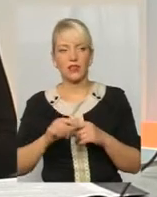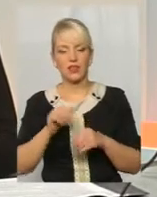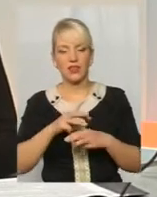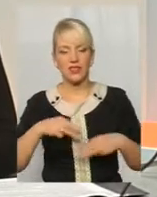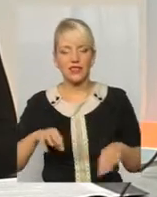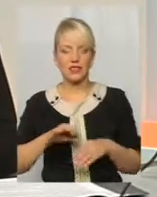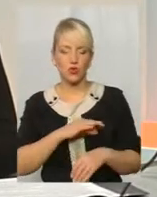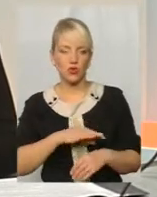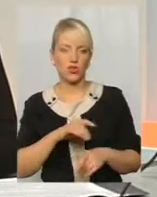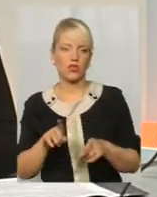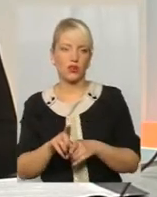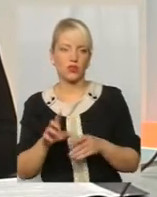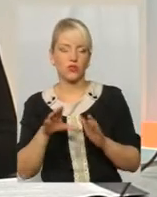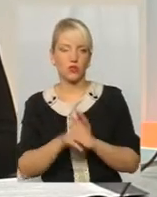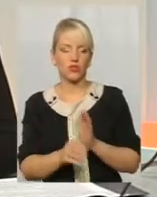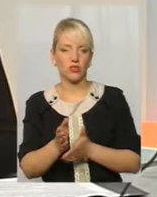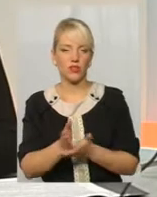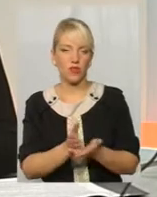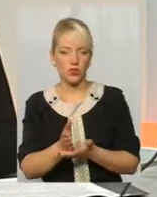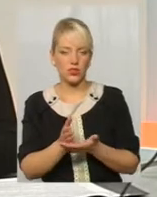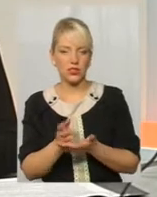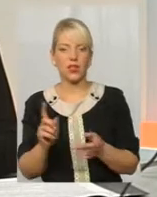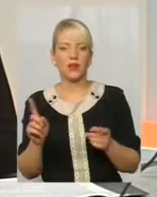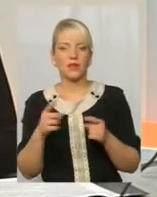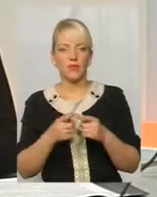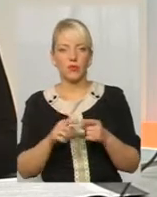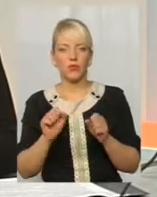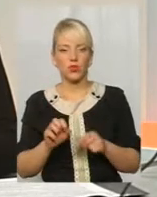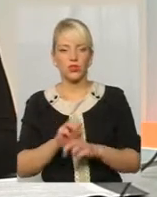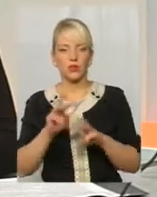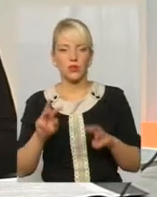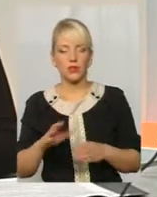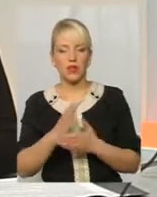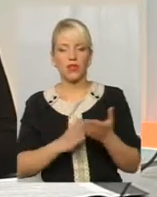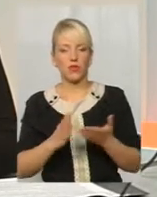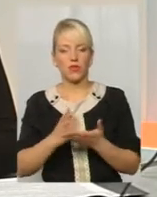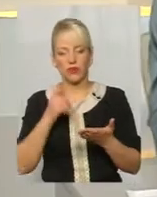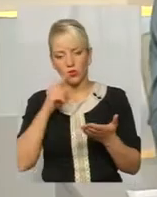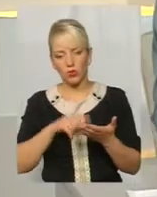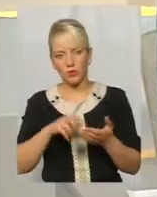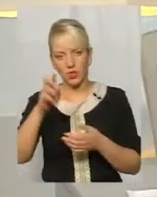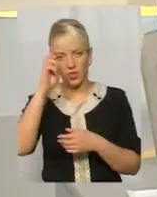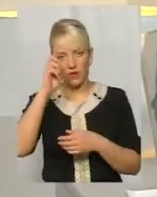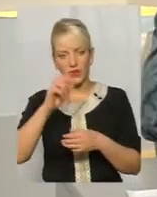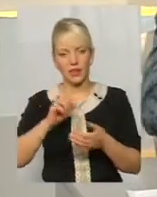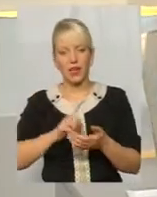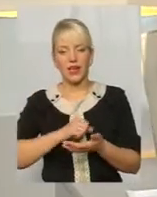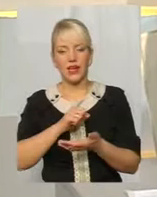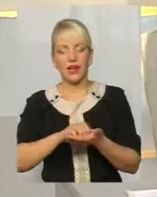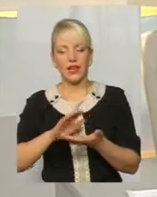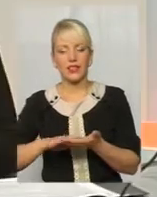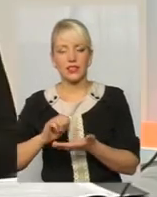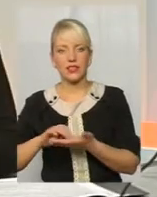юстиції, також виконуючи свої функції, він може забезпечити анулювання доступу державних реєстраторів до відповідних реєстрів, а